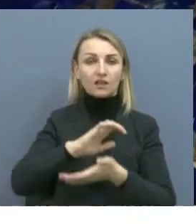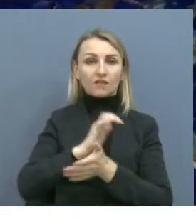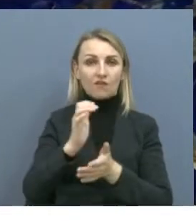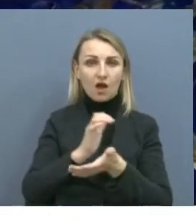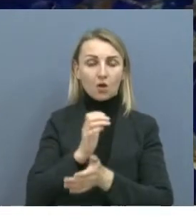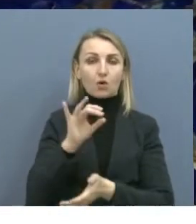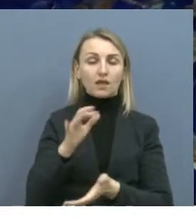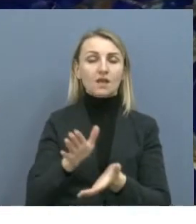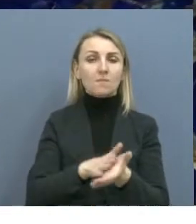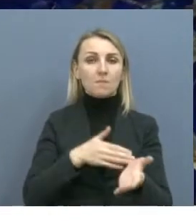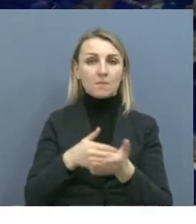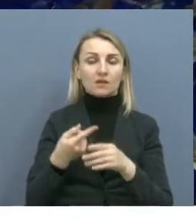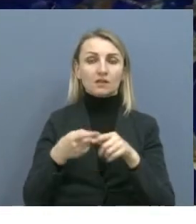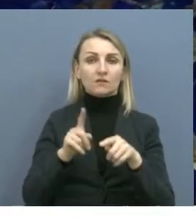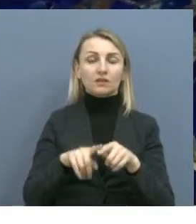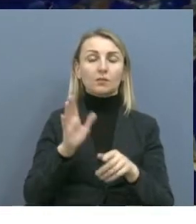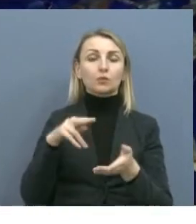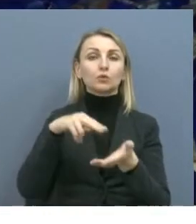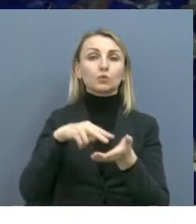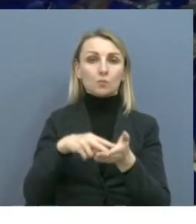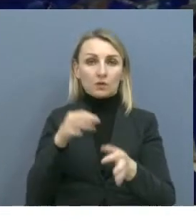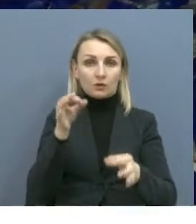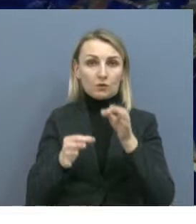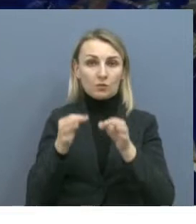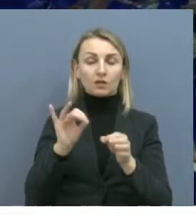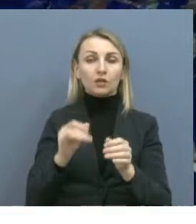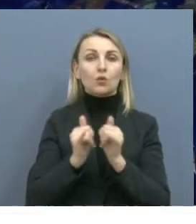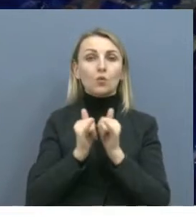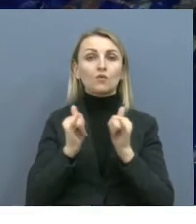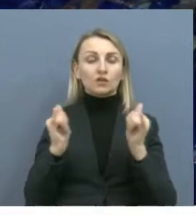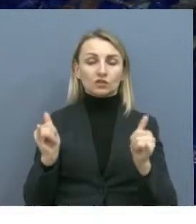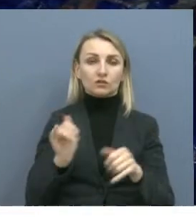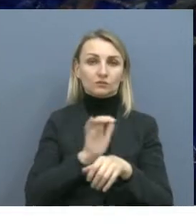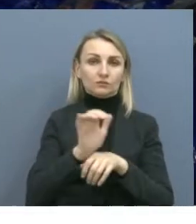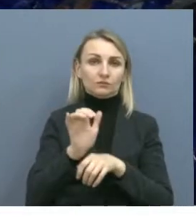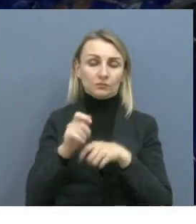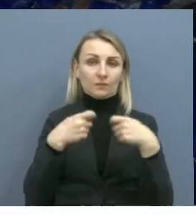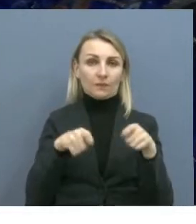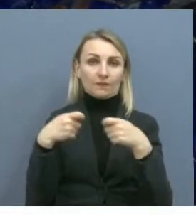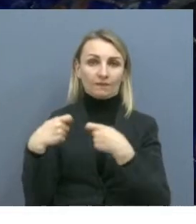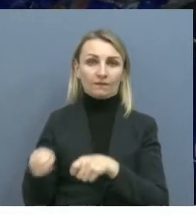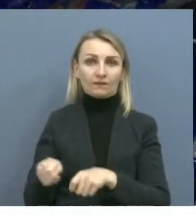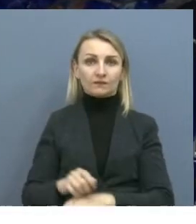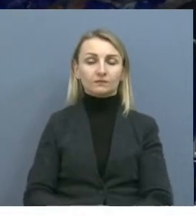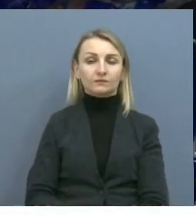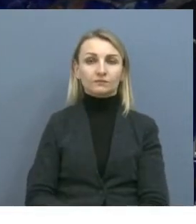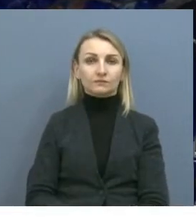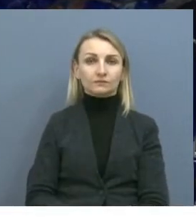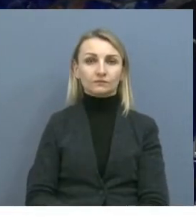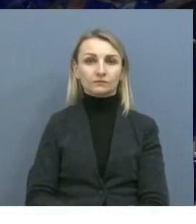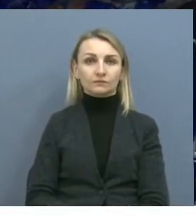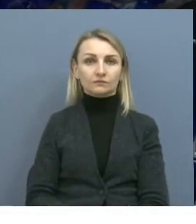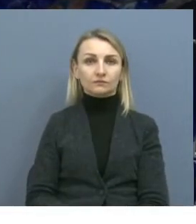и масло. Это позволит удержать ценовой коридор и увеличить объемы стабилизационного фонда. Семья Гасарова, Ренат Махметов,